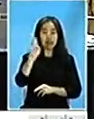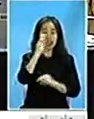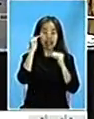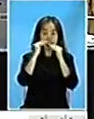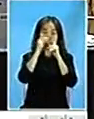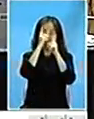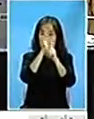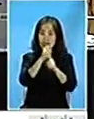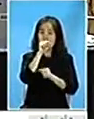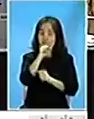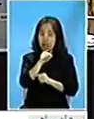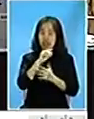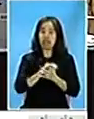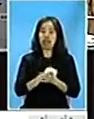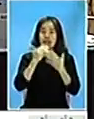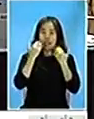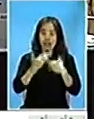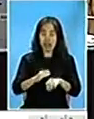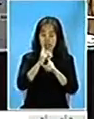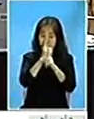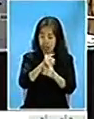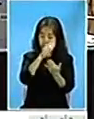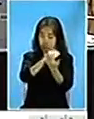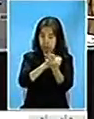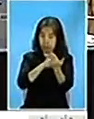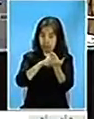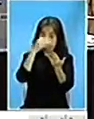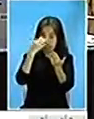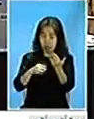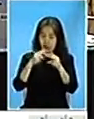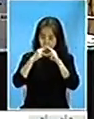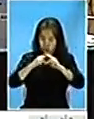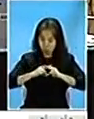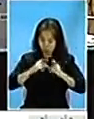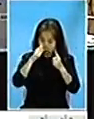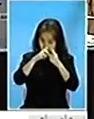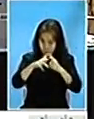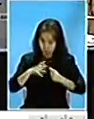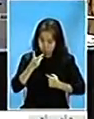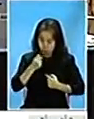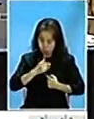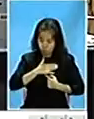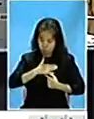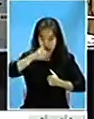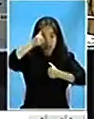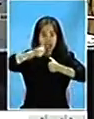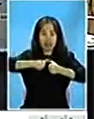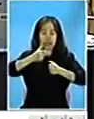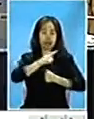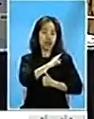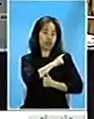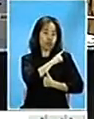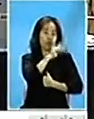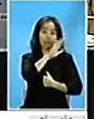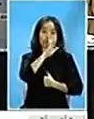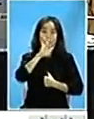ะแล้วก็ให้สมาชิกช่วยดูลำดับของตัวเองแล้วก็ต้องใช้ความรับผิดชอบนะครับ